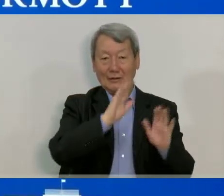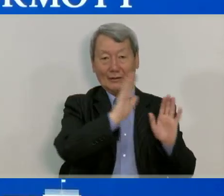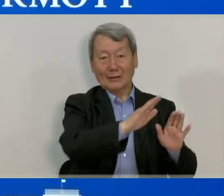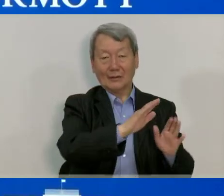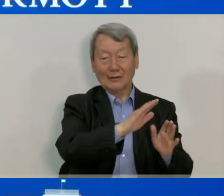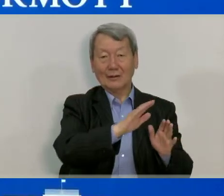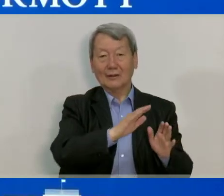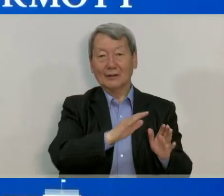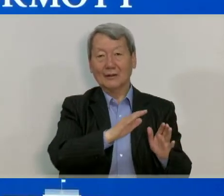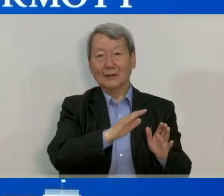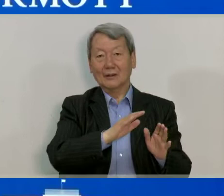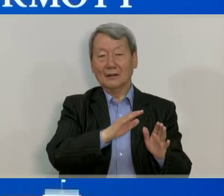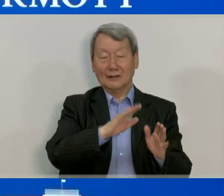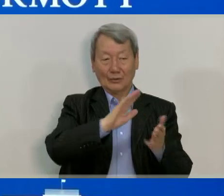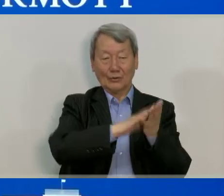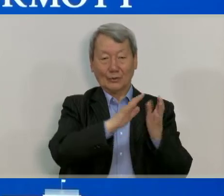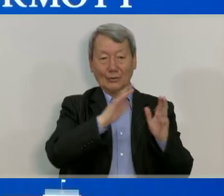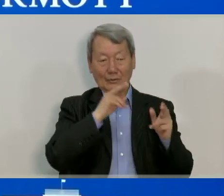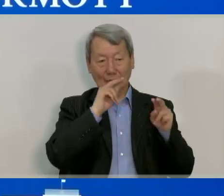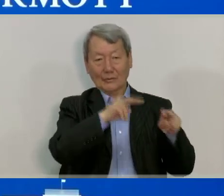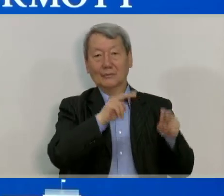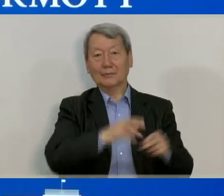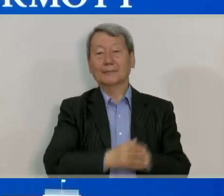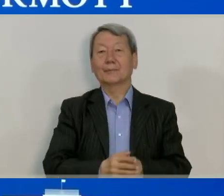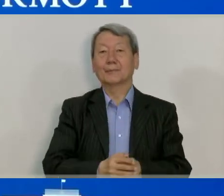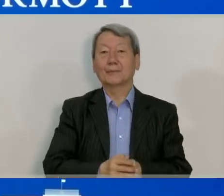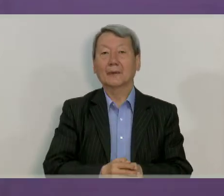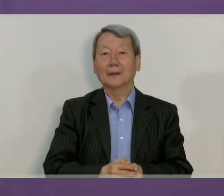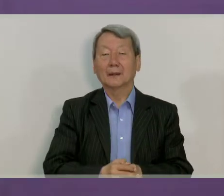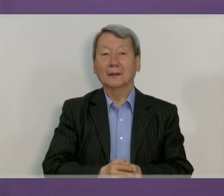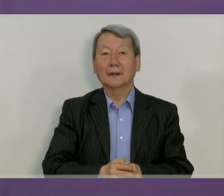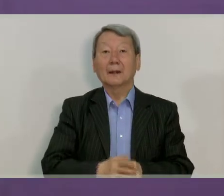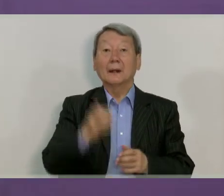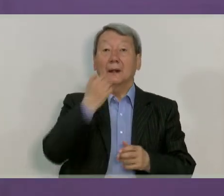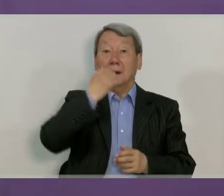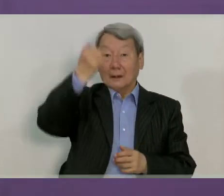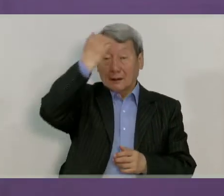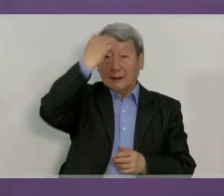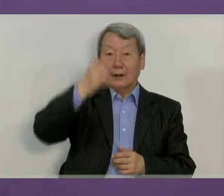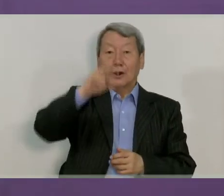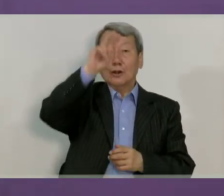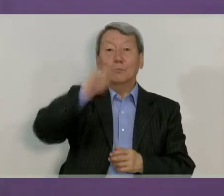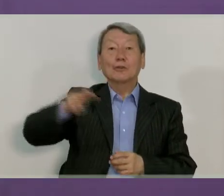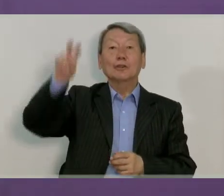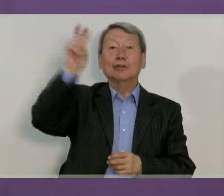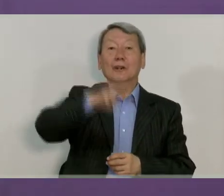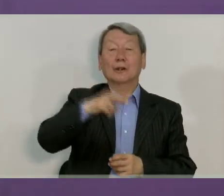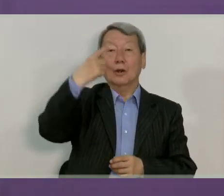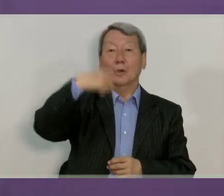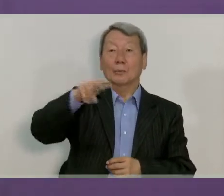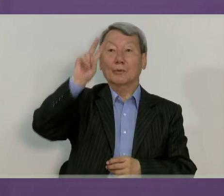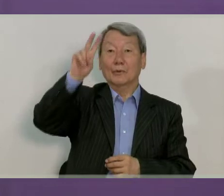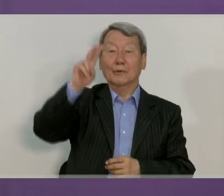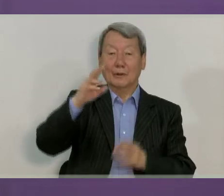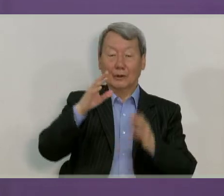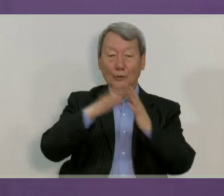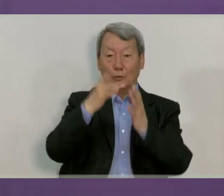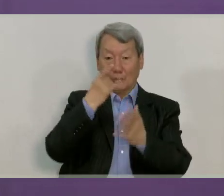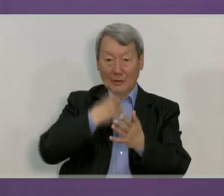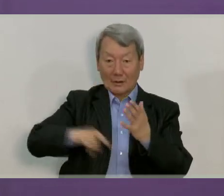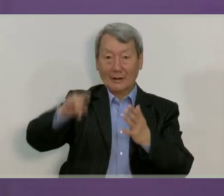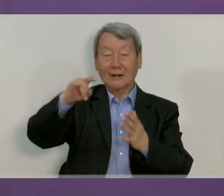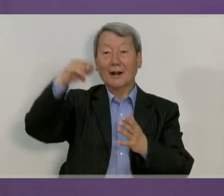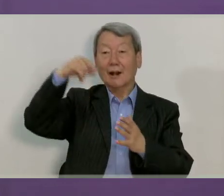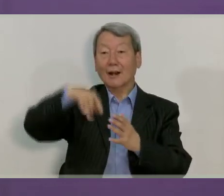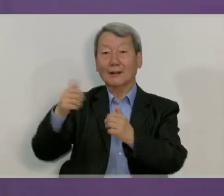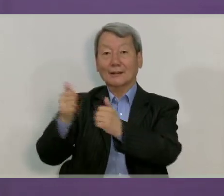даярдап, шарттарын түзүп атабыз. Рахмат. Бишкек шаарындагы номер 2 төрөт үйүндө обсервацияда бир кош